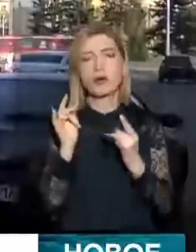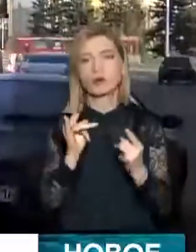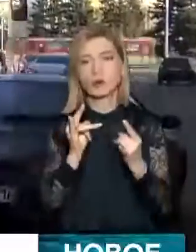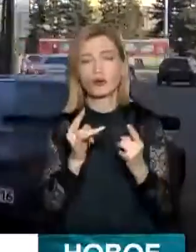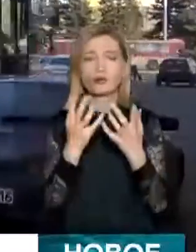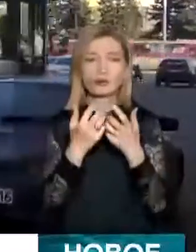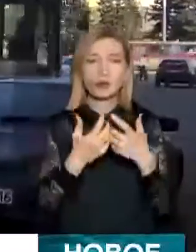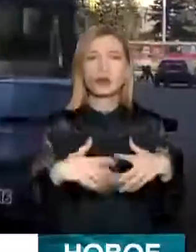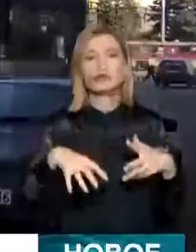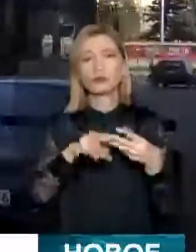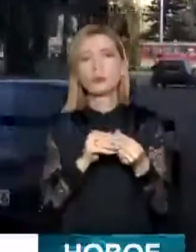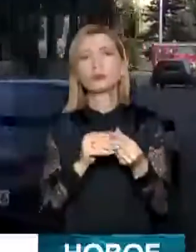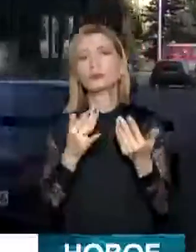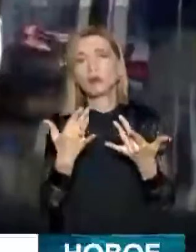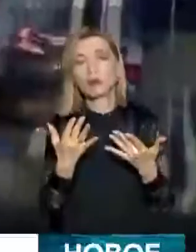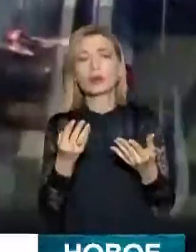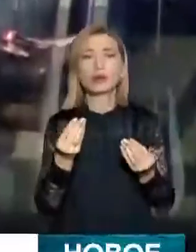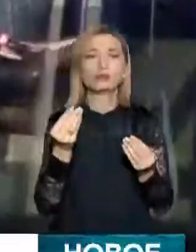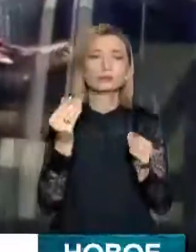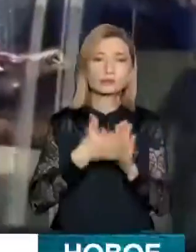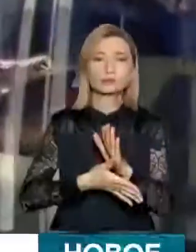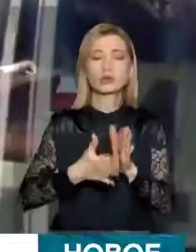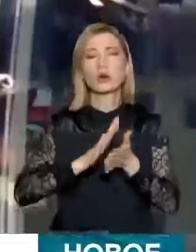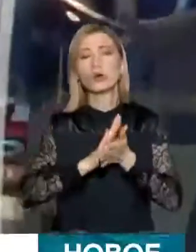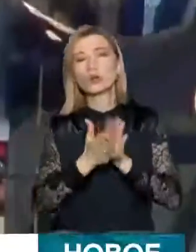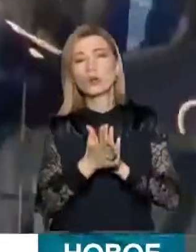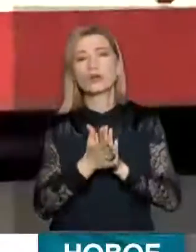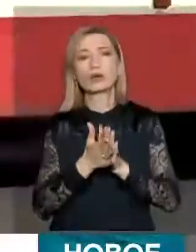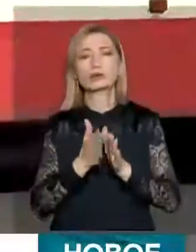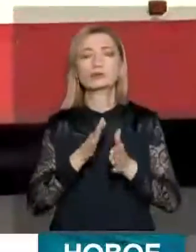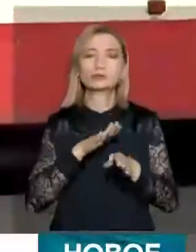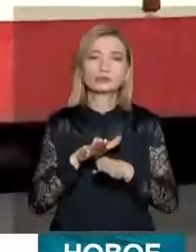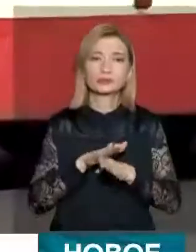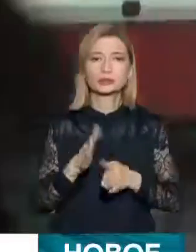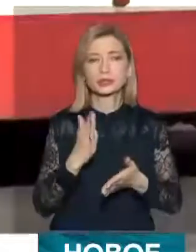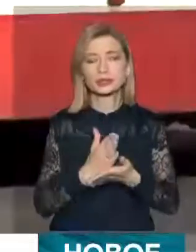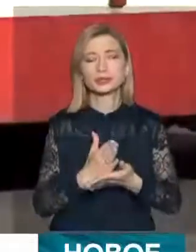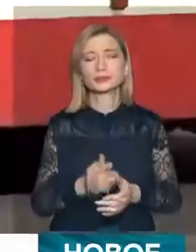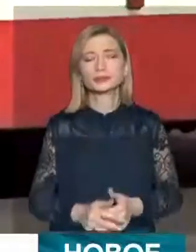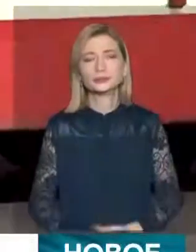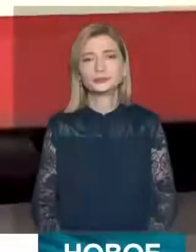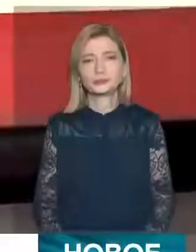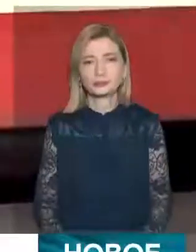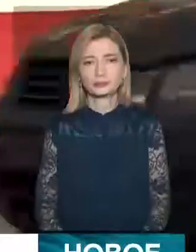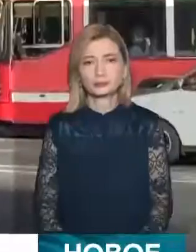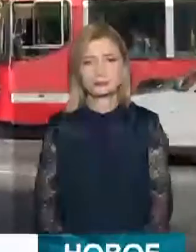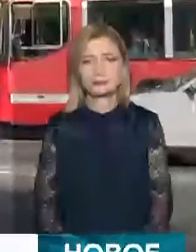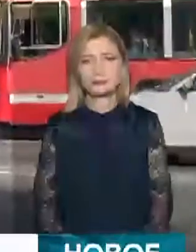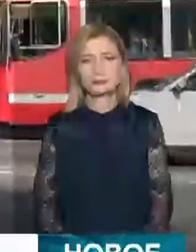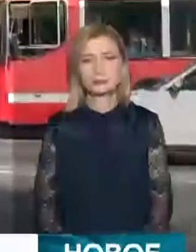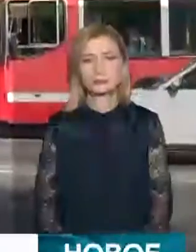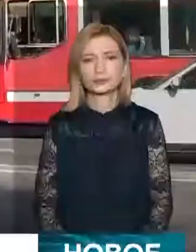учета позволяет отслеживать пассажиропоток и условия выполнения контрактов перевозчиками.